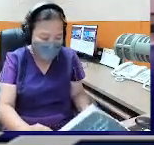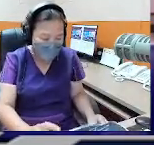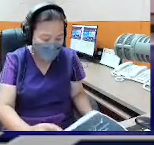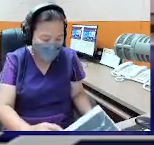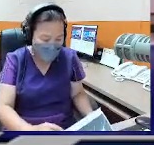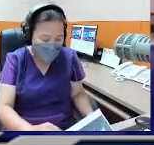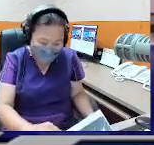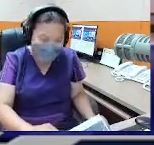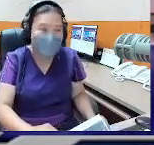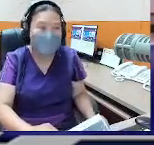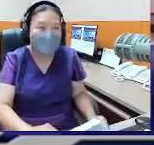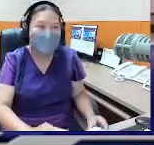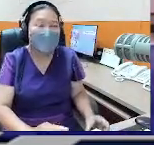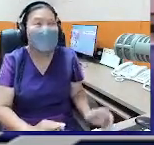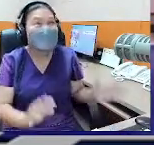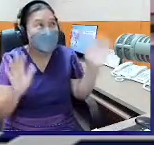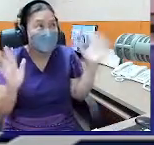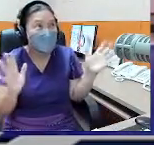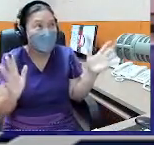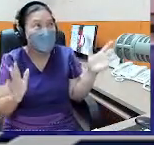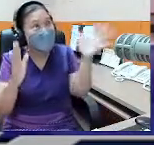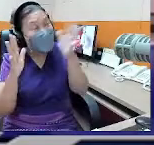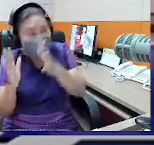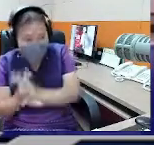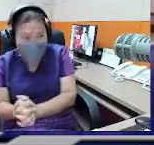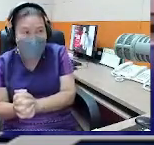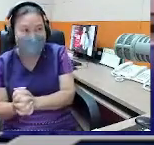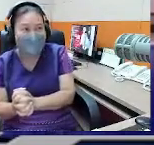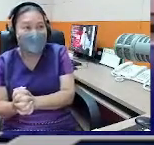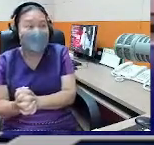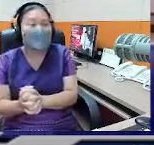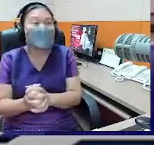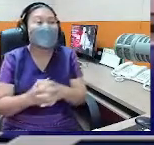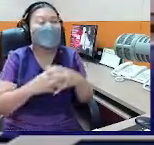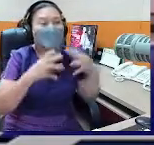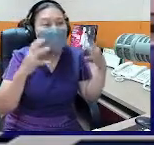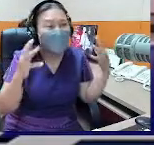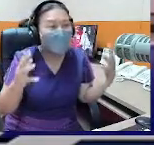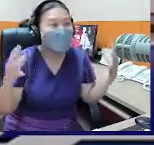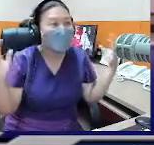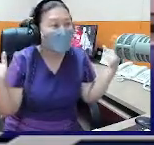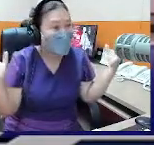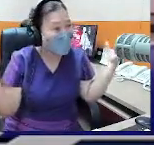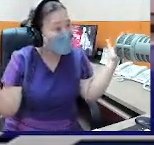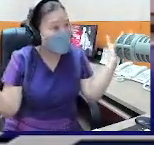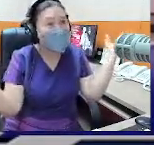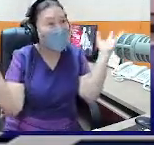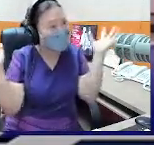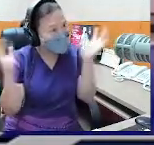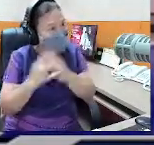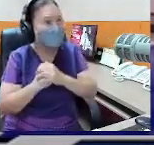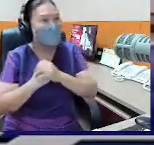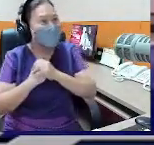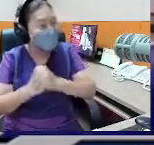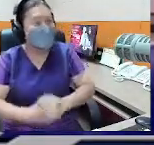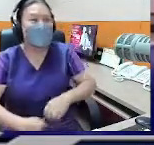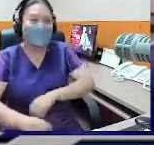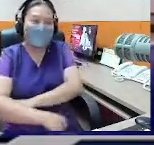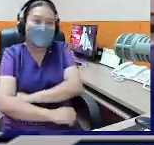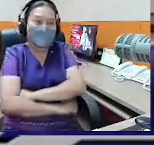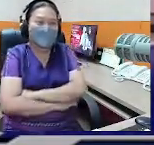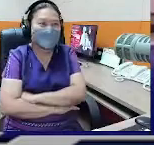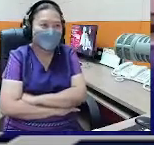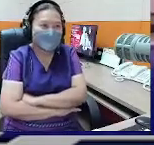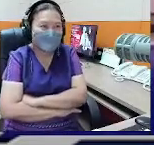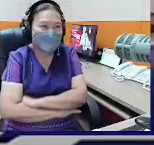ค่ะ ค่ะนะคะทีนี้ในระหว่างเรียนมันมีทุนการศึกษาอะไรเข้ามาให้ไหมในมหาวิทยาลั